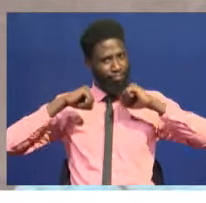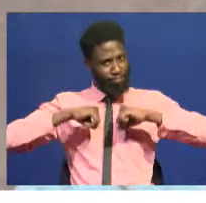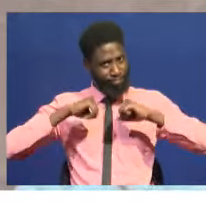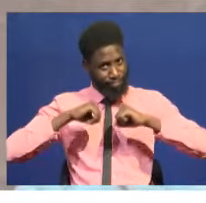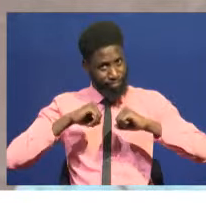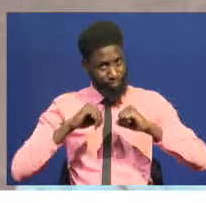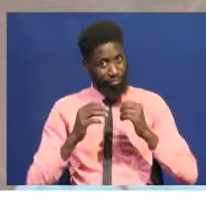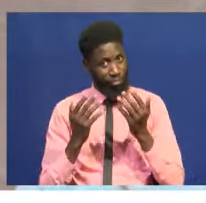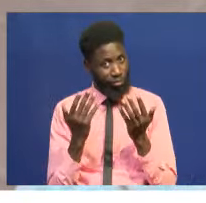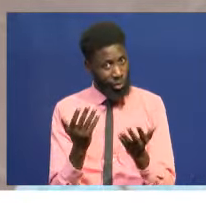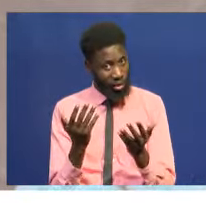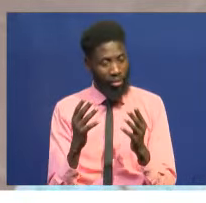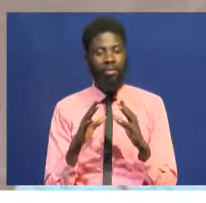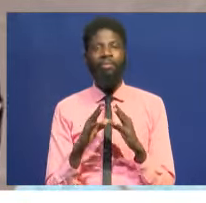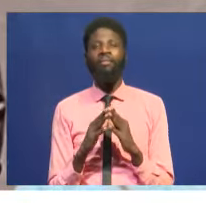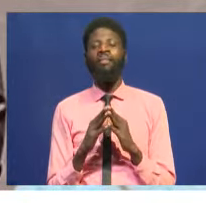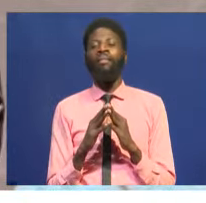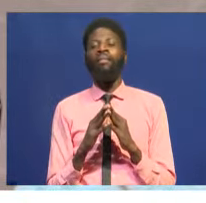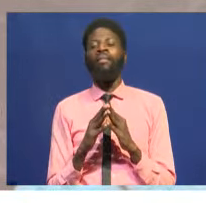kwamba